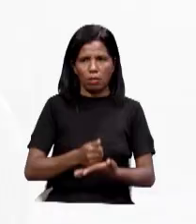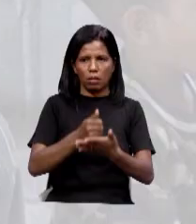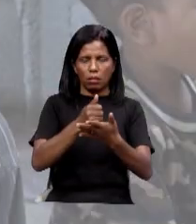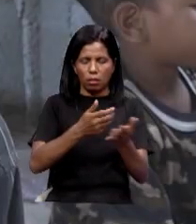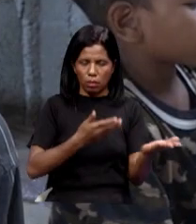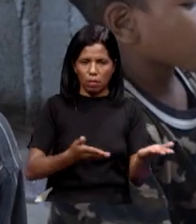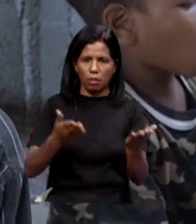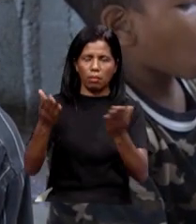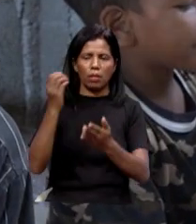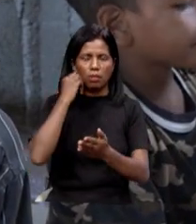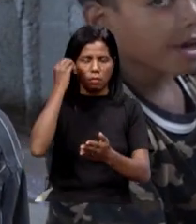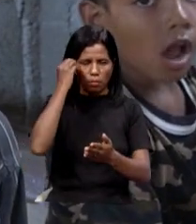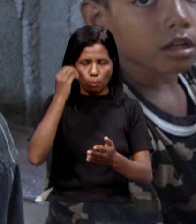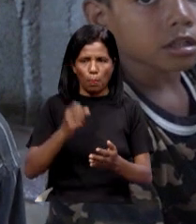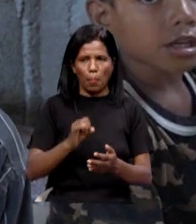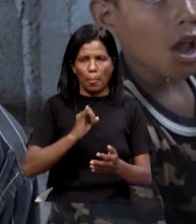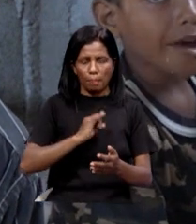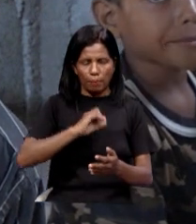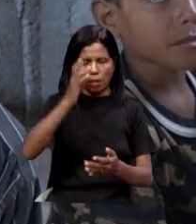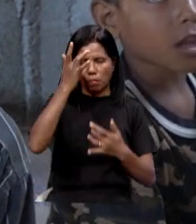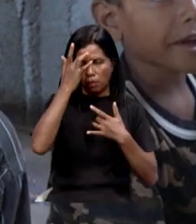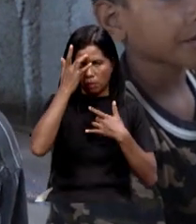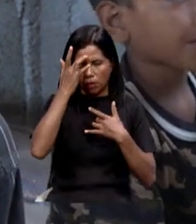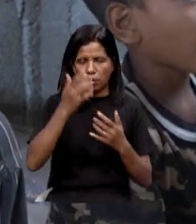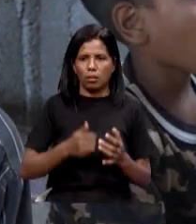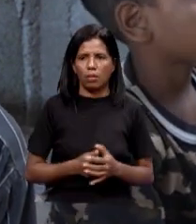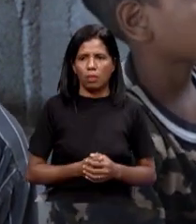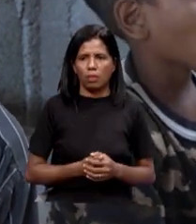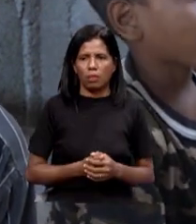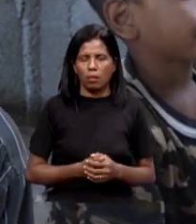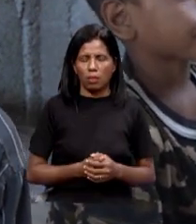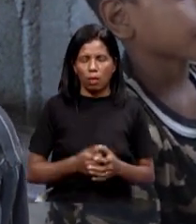mah. Tambah aku moras kencing batu.